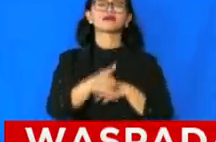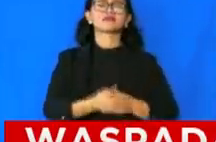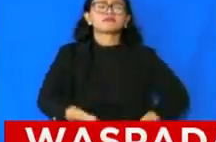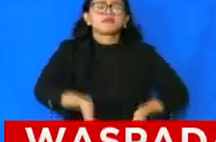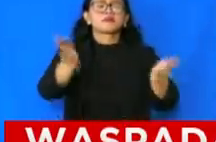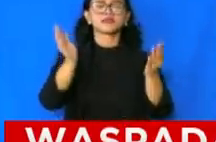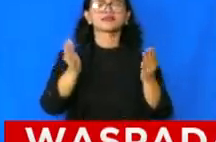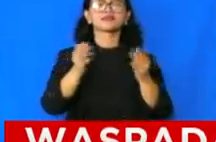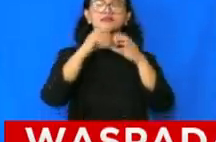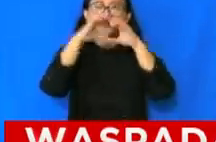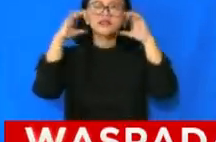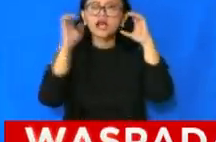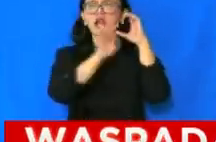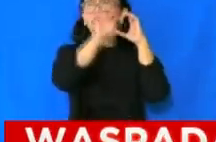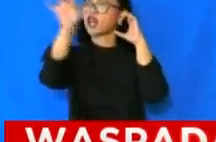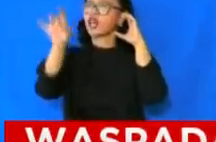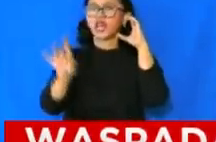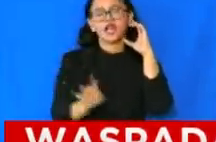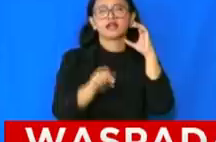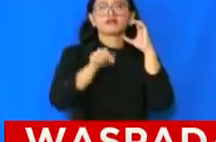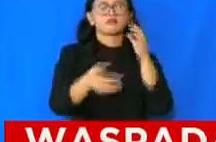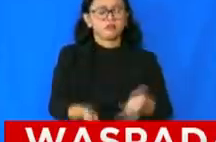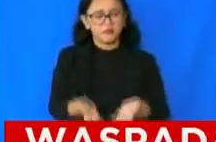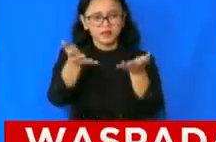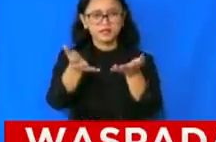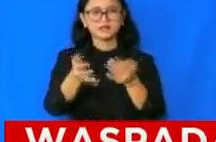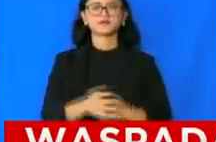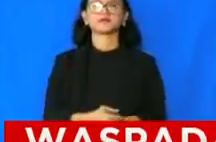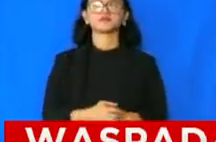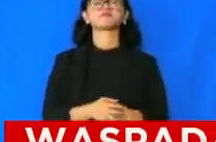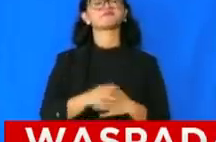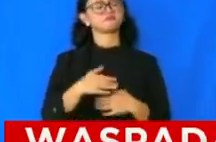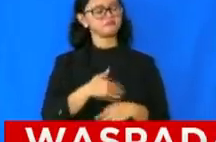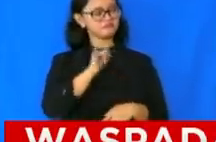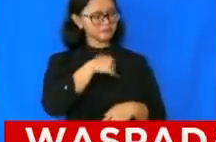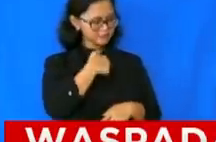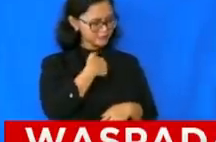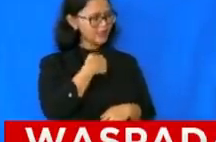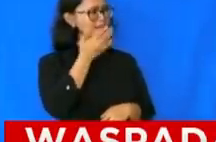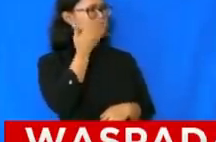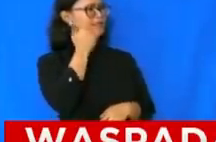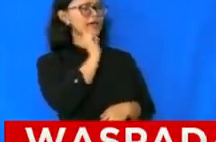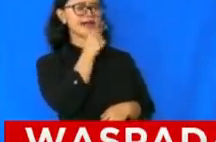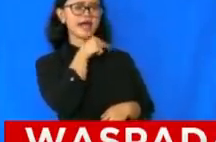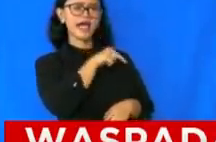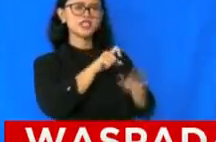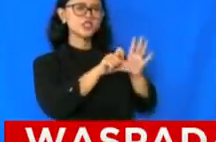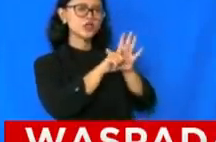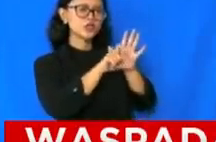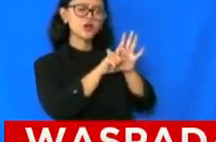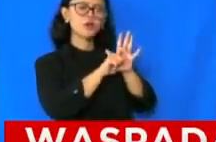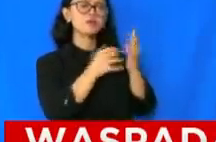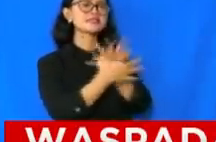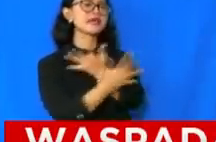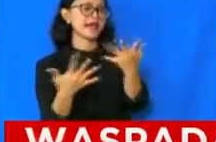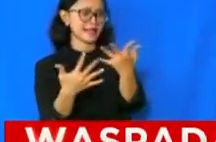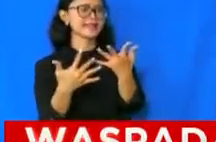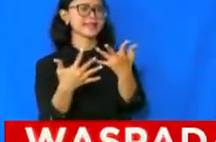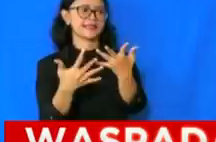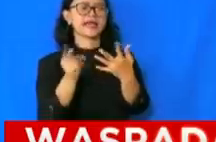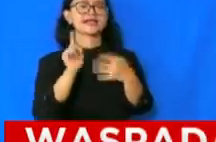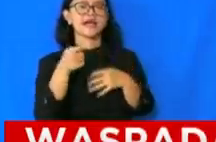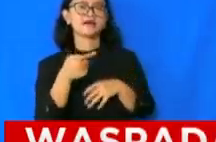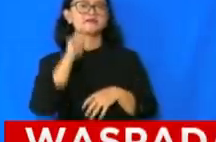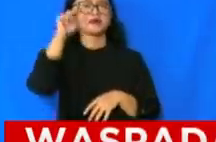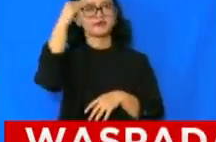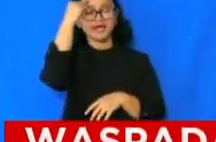Masker apa saja baik Masker apa saja nah prajurit ada beberapa contoh yang sudah dilakukan oleh Rasul kita Iya baik